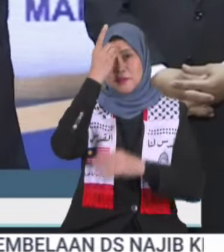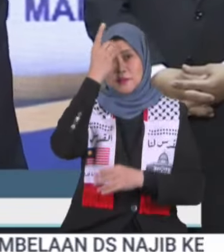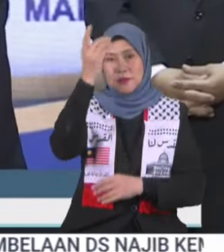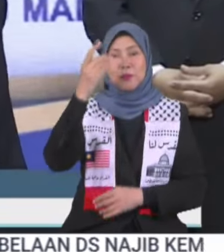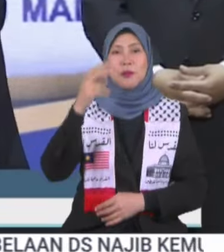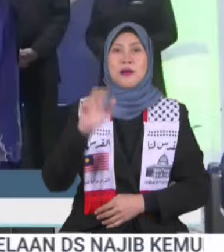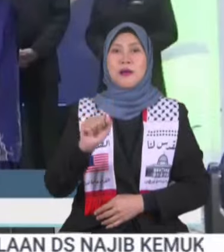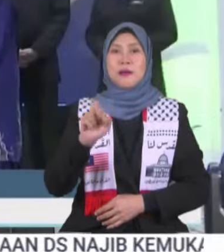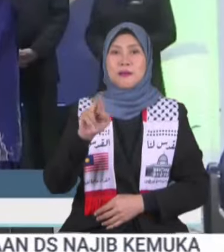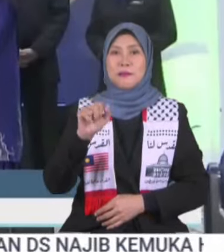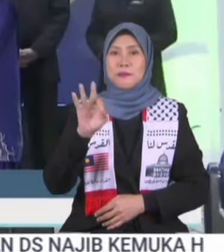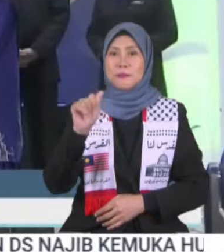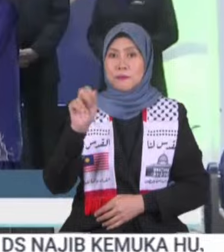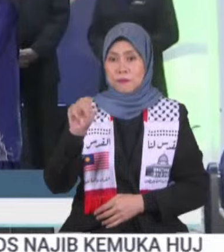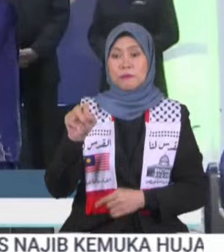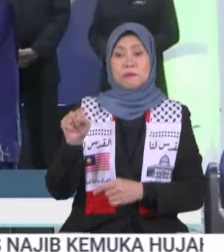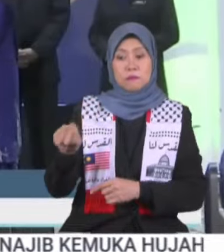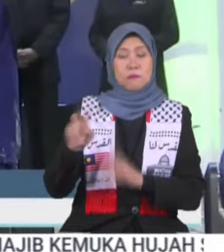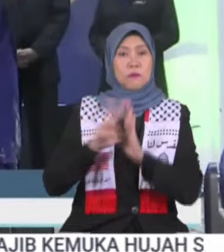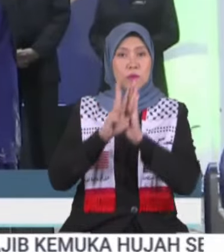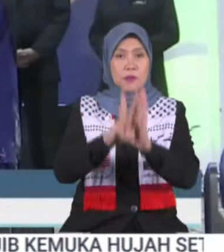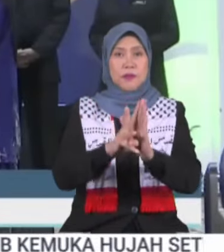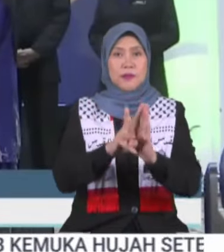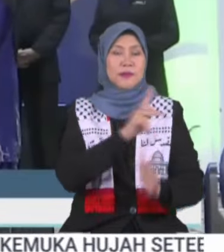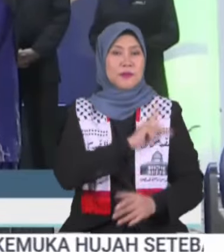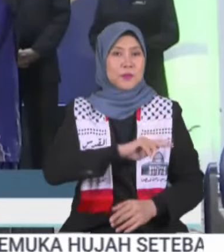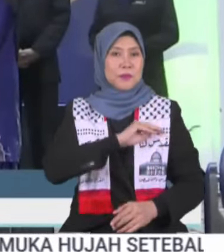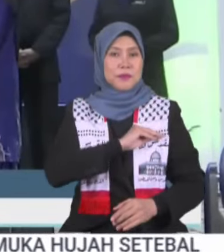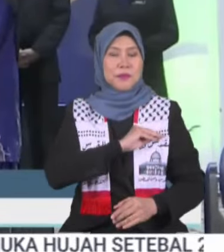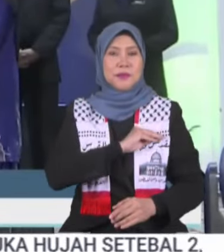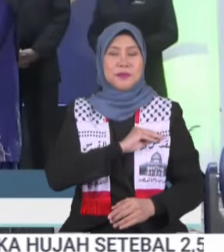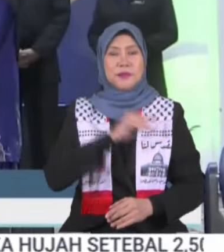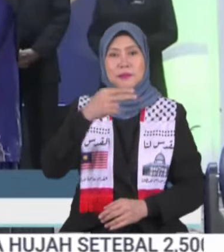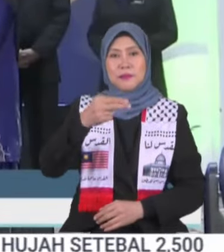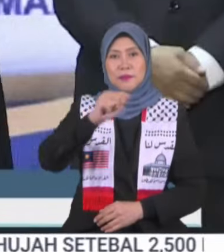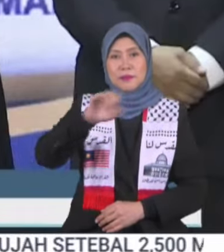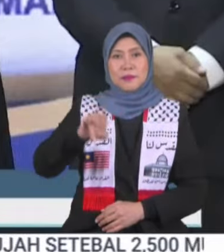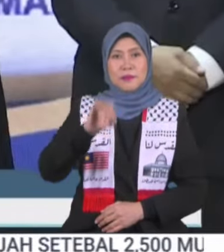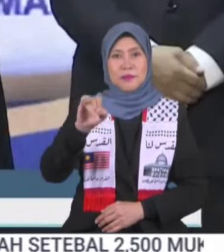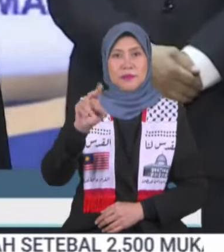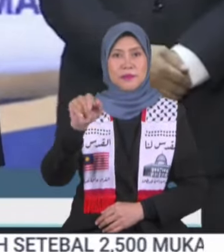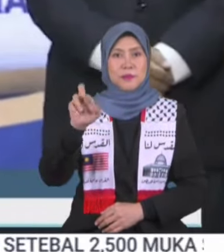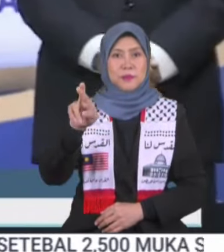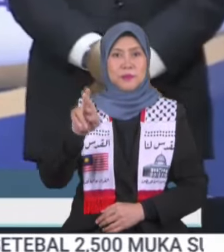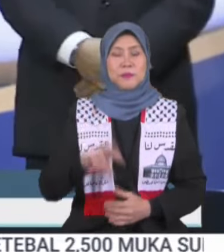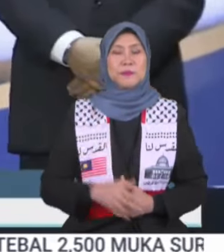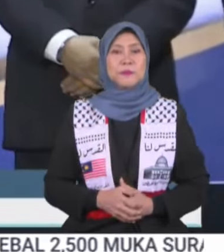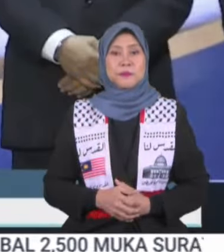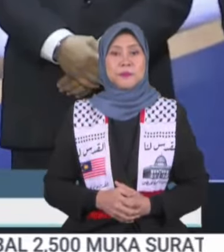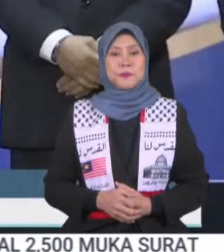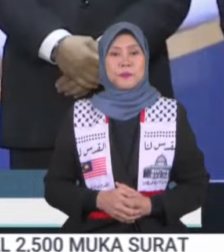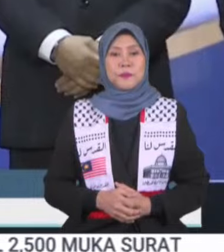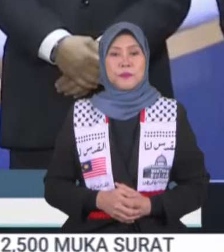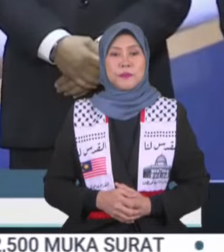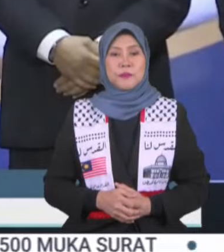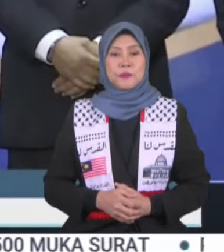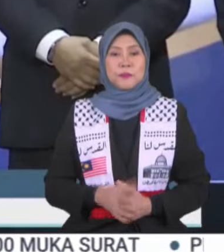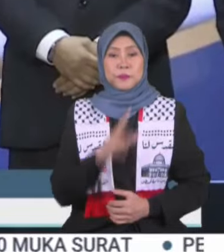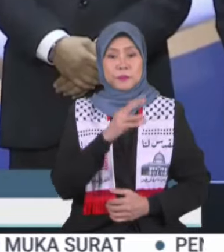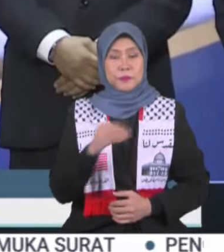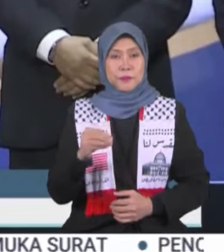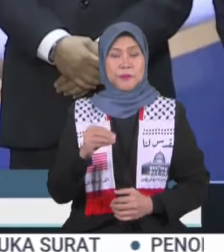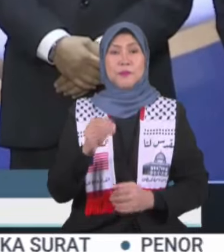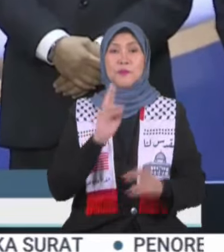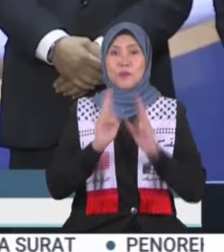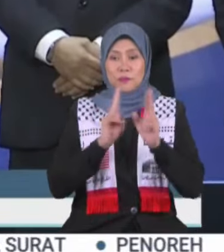Dr Mohamad Arifin Mohamad Arif mewakili ketua menteri Datuk Seri Panglima Haji jinor sementara itu dalam ucapan